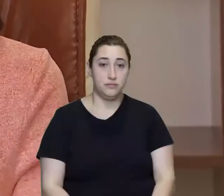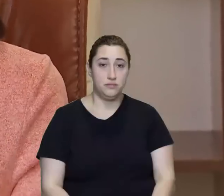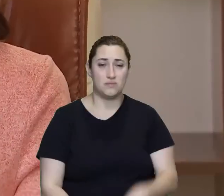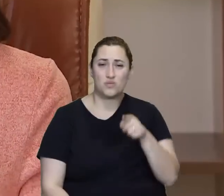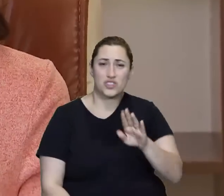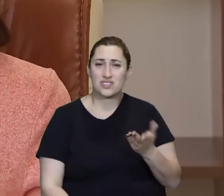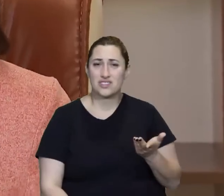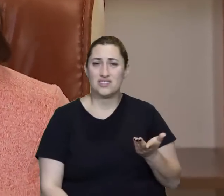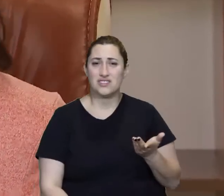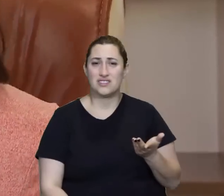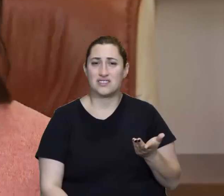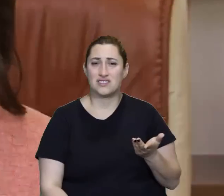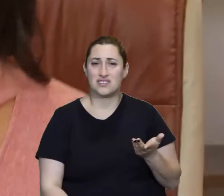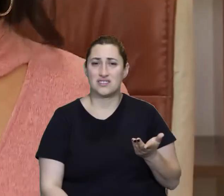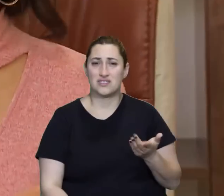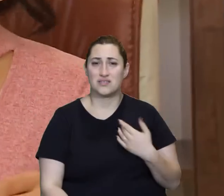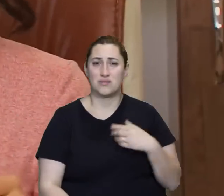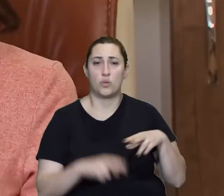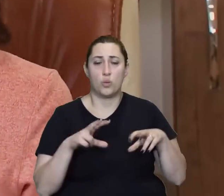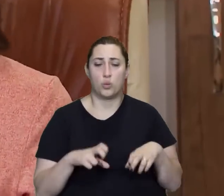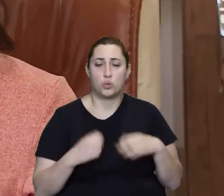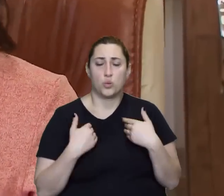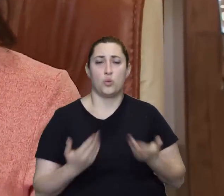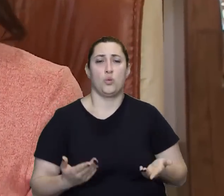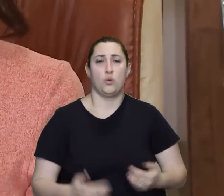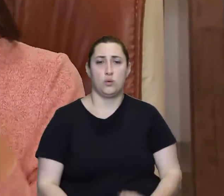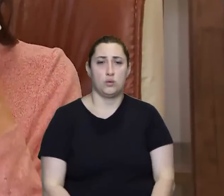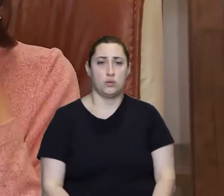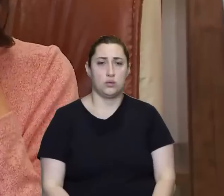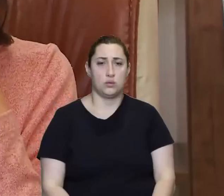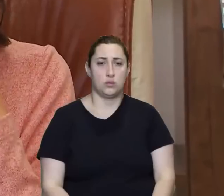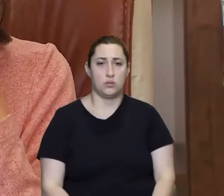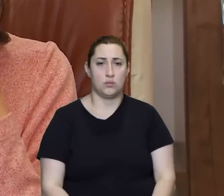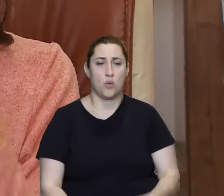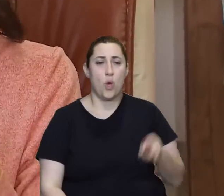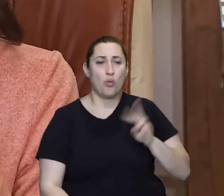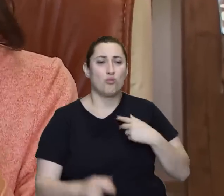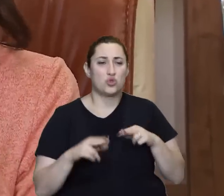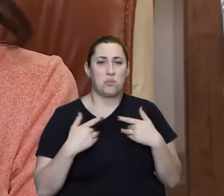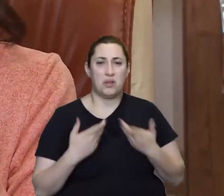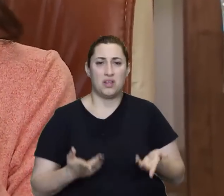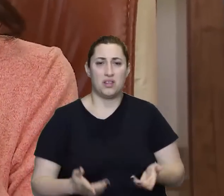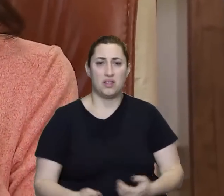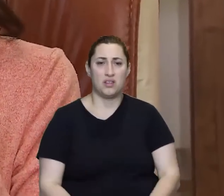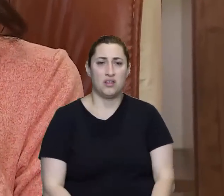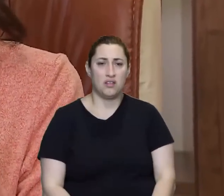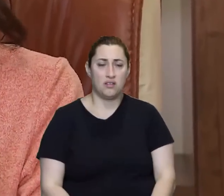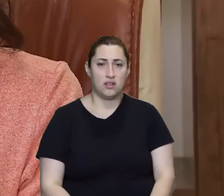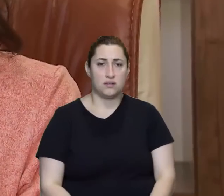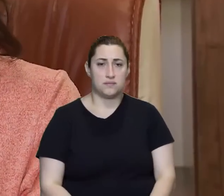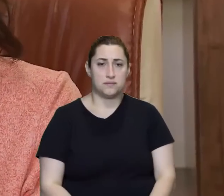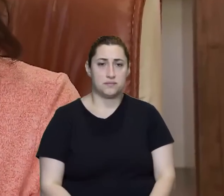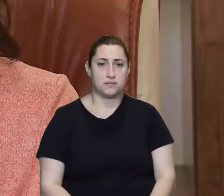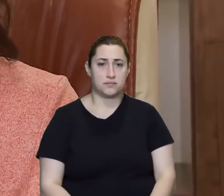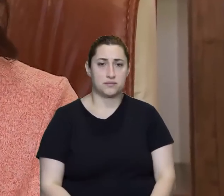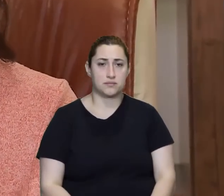Ay bu ne ya? Oturdum kaldım burada. Üstüme ölü toprağı serilmiş gibi. Peçeteyle rujunu